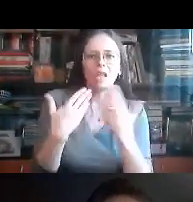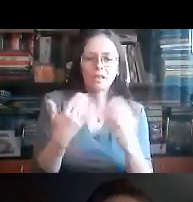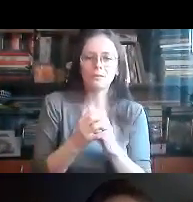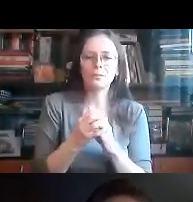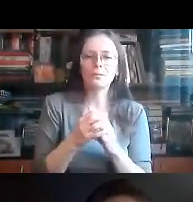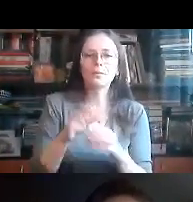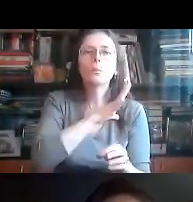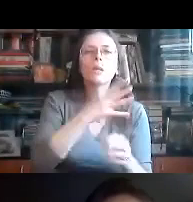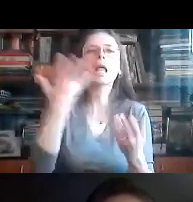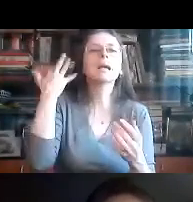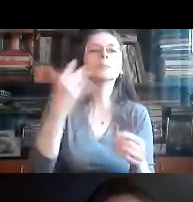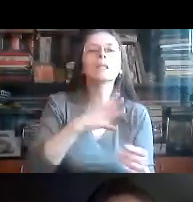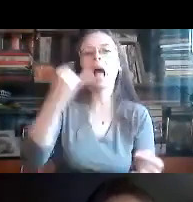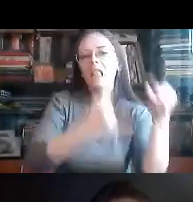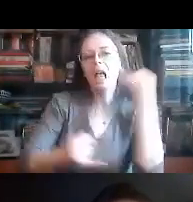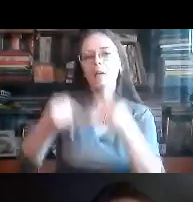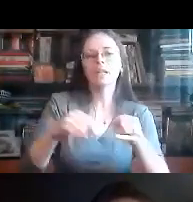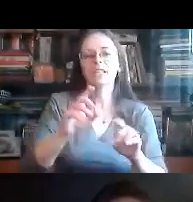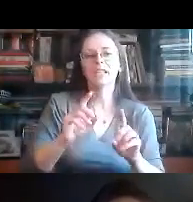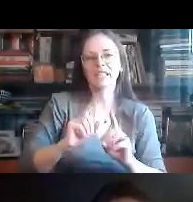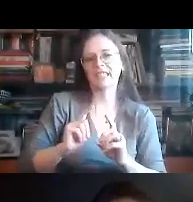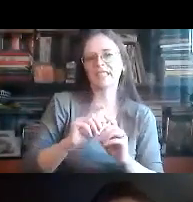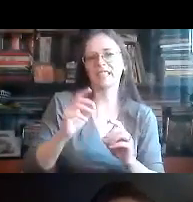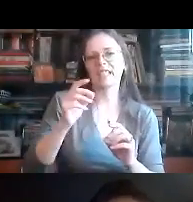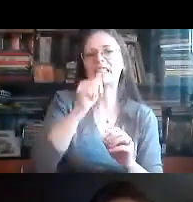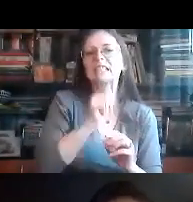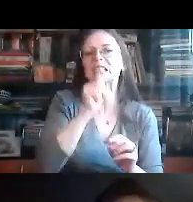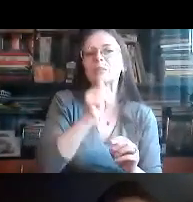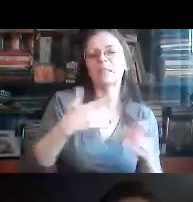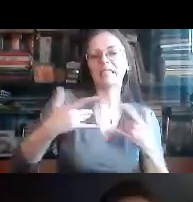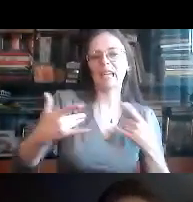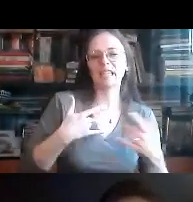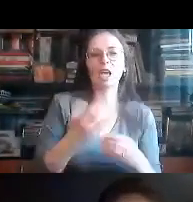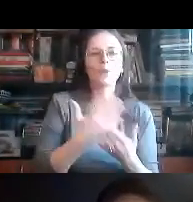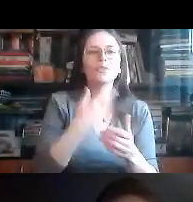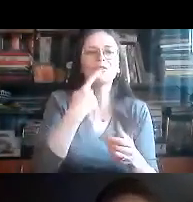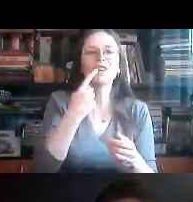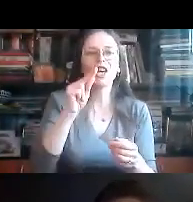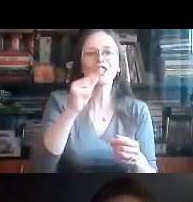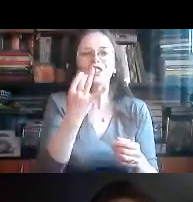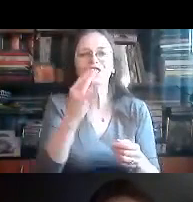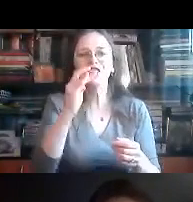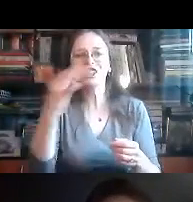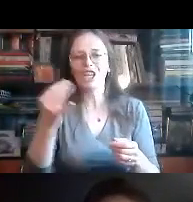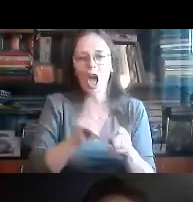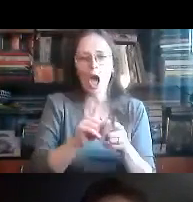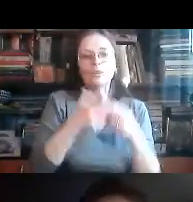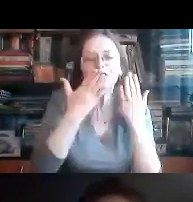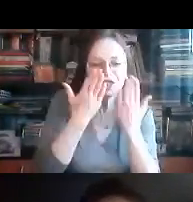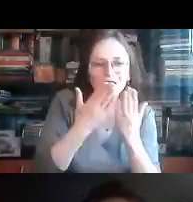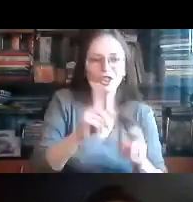чихи. Это когда-то было там в марте. Это было здорово. Вот такая перекличка чихов. Была такая